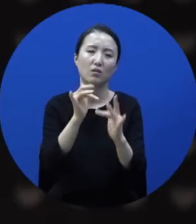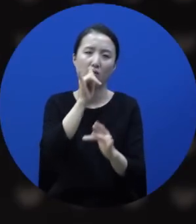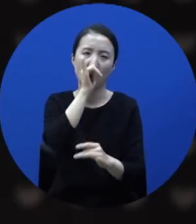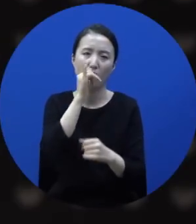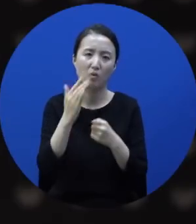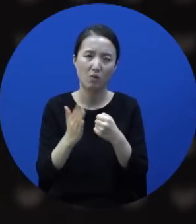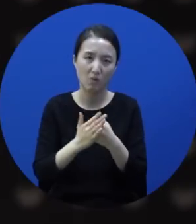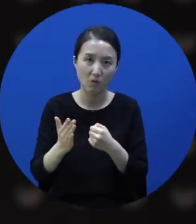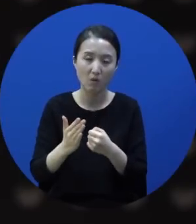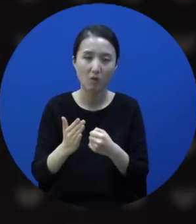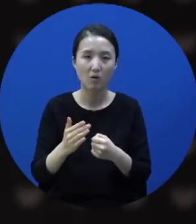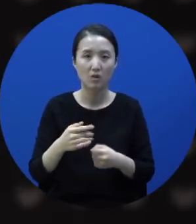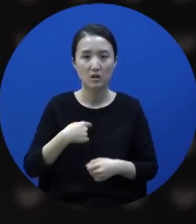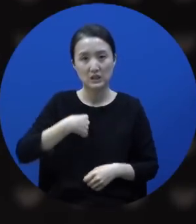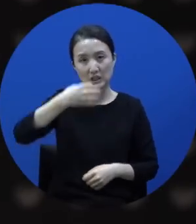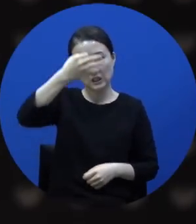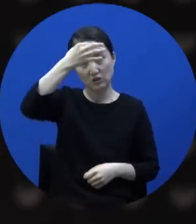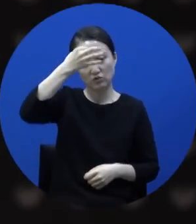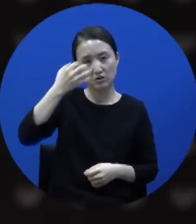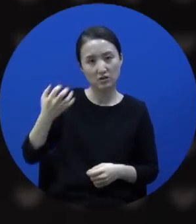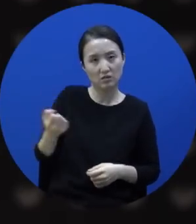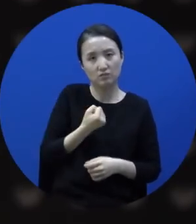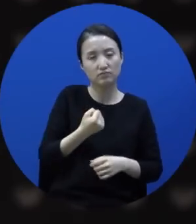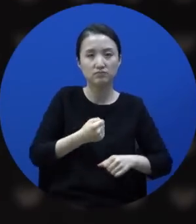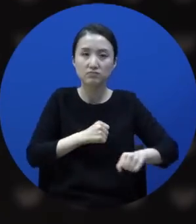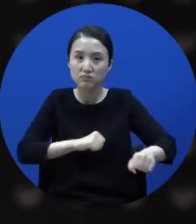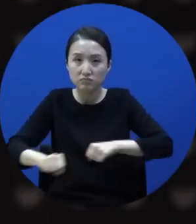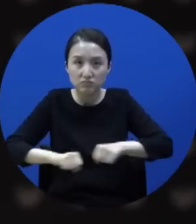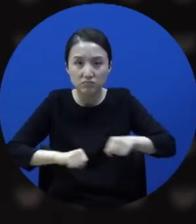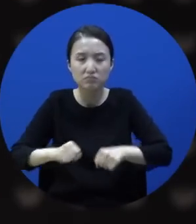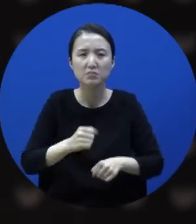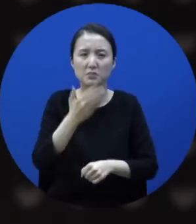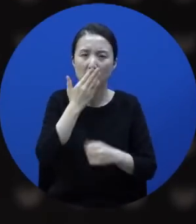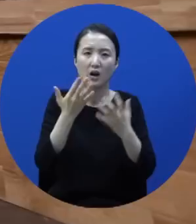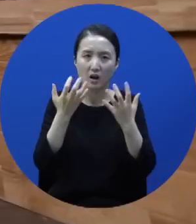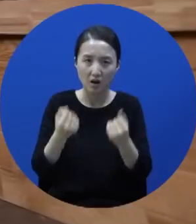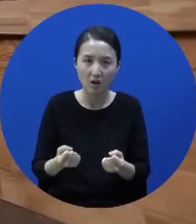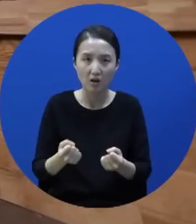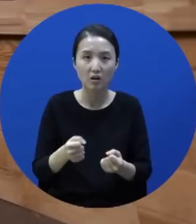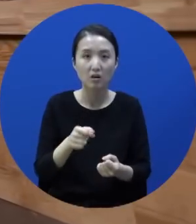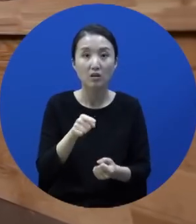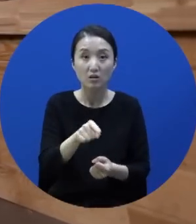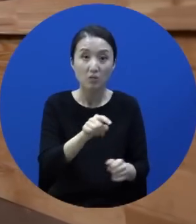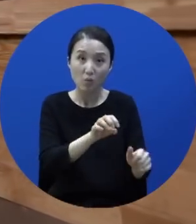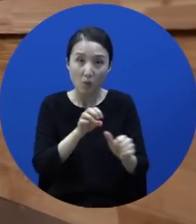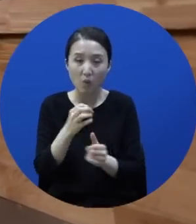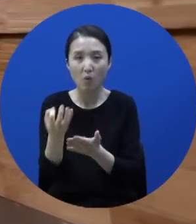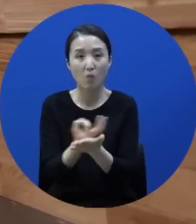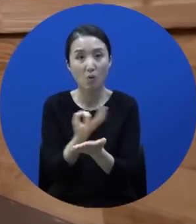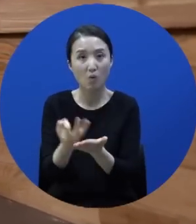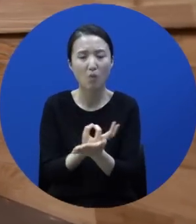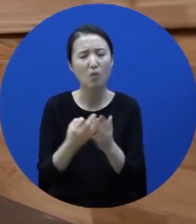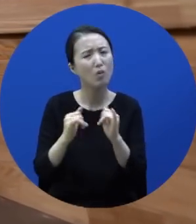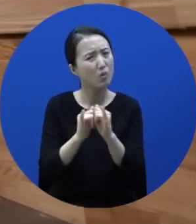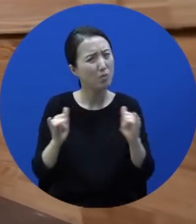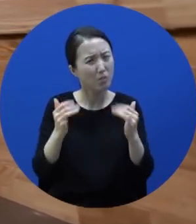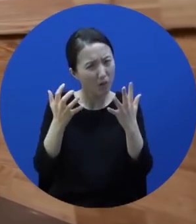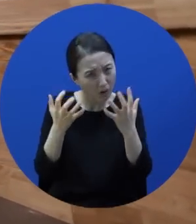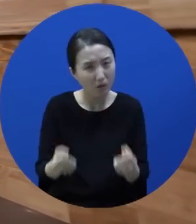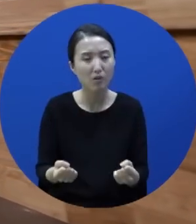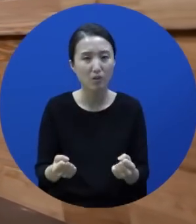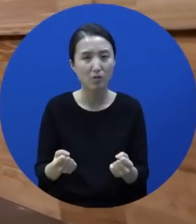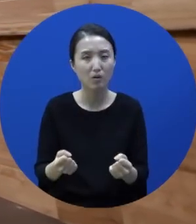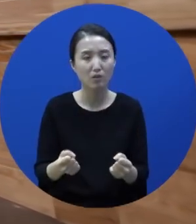미디어라는 채널을 만나면요. 그걸 수익화시킬 수 있는 방법들이 정말 다양하게 존재해요. 그리고 그렇게 돈을 벌고 있는 사람들이 다 존재하기 때문에